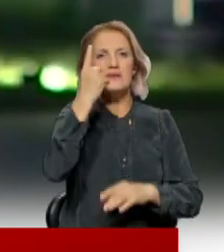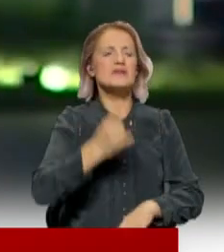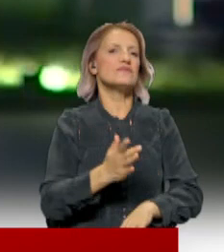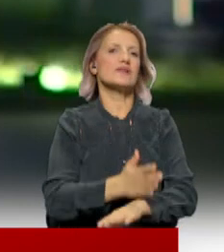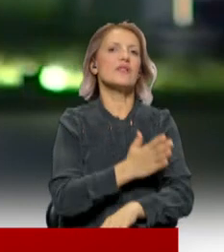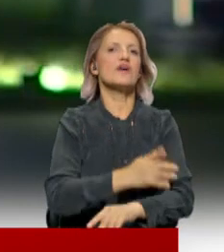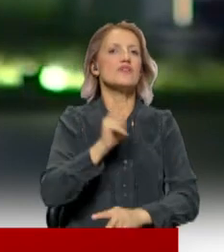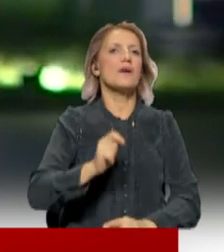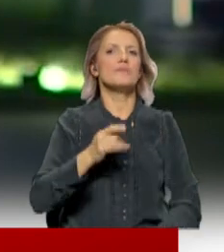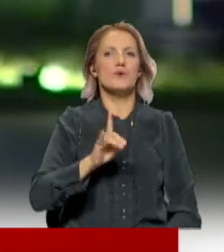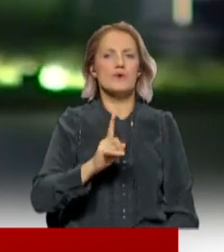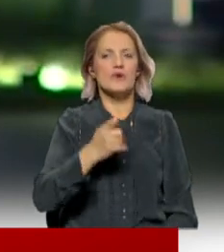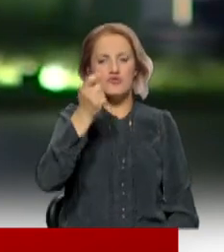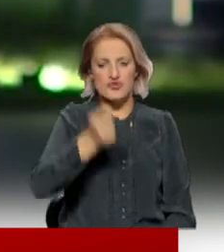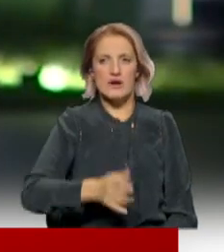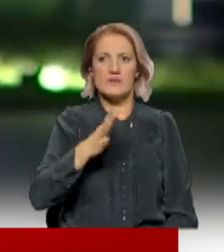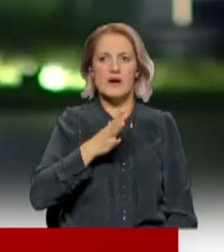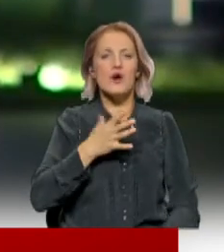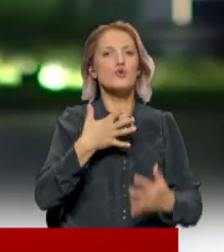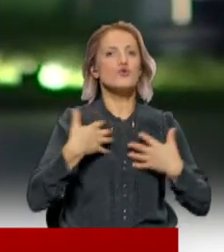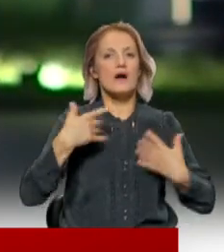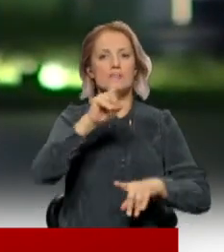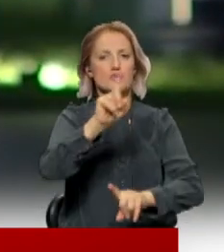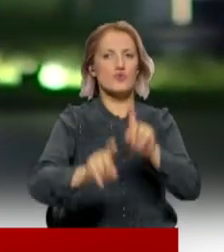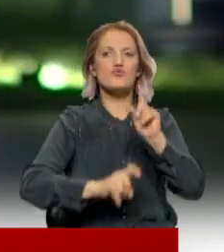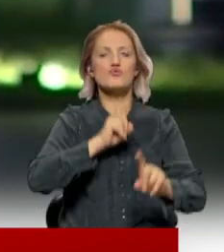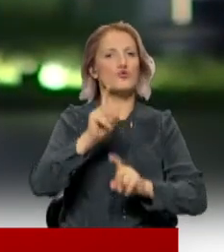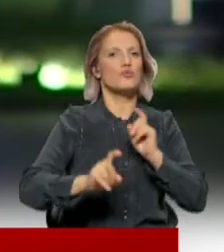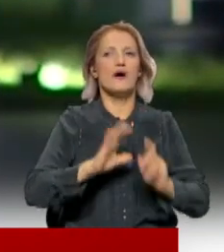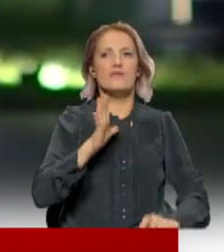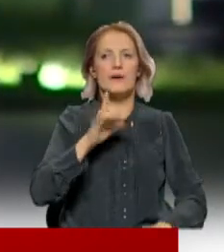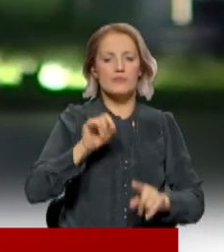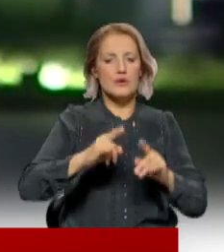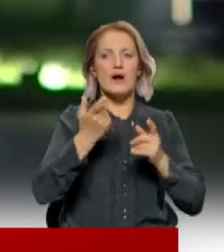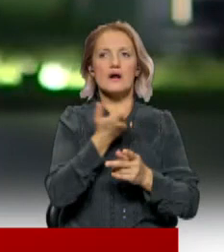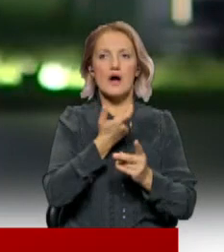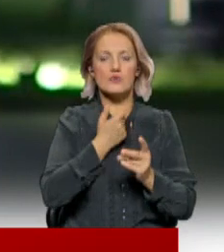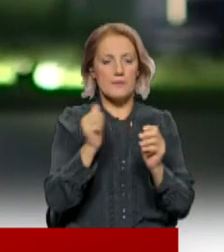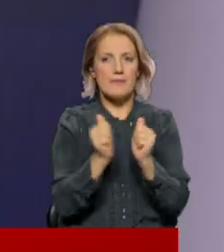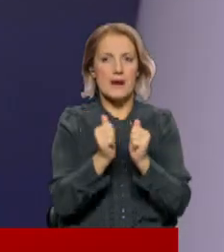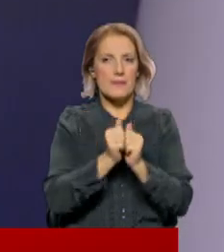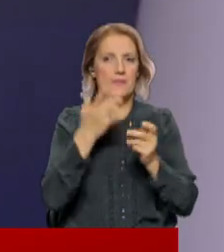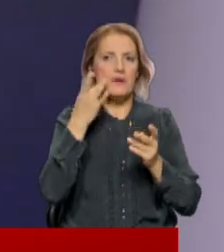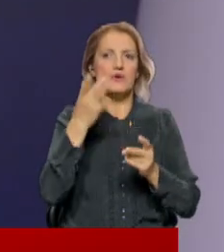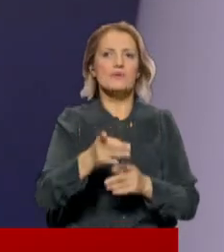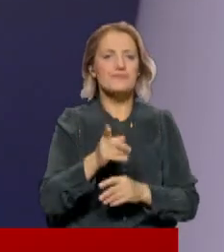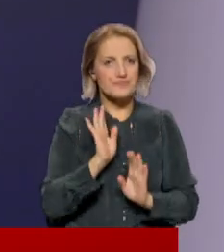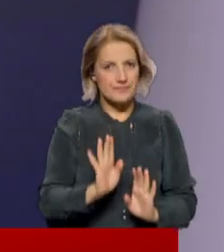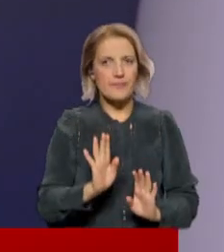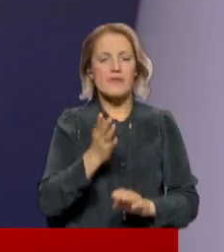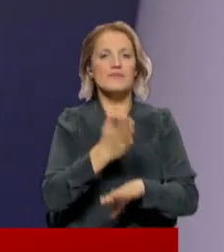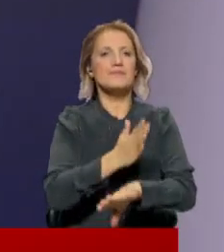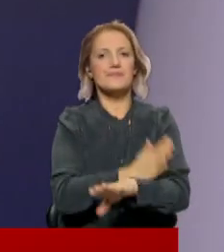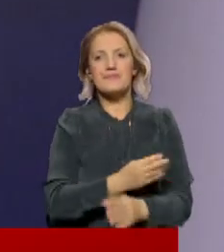Vatandaş yapmasının kriterleri var. Güvenlik soruşturmaları var. Safahatları var. Ve bunlar da kanunla beraber belirlenmiştir. İstisnai